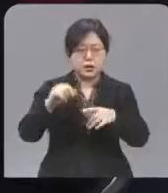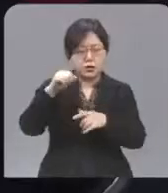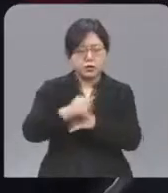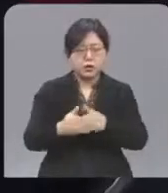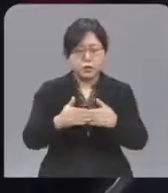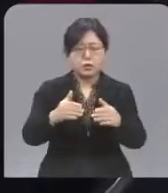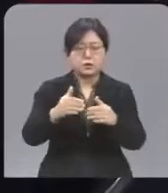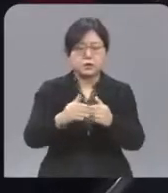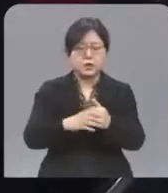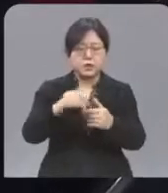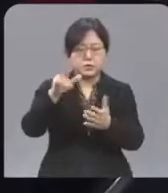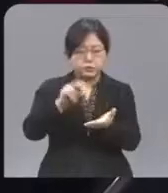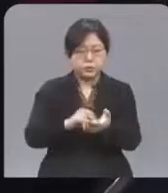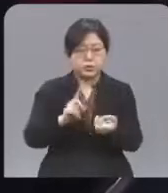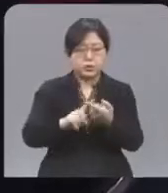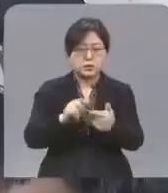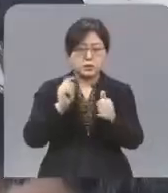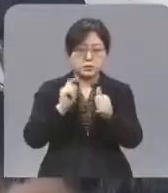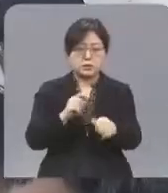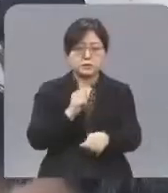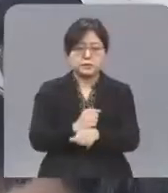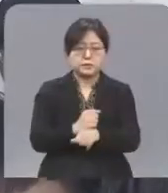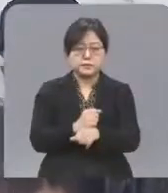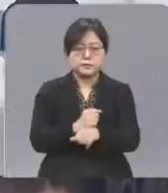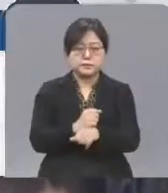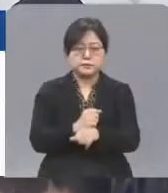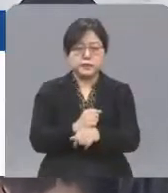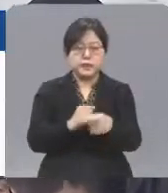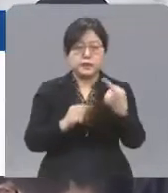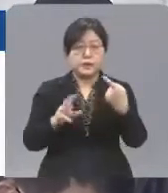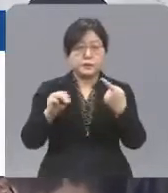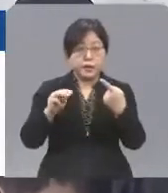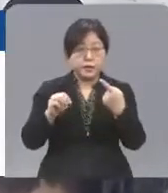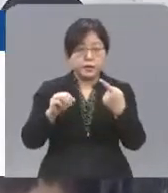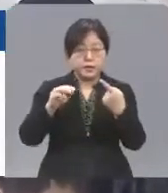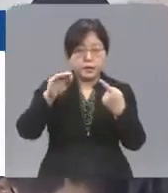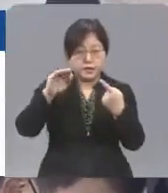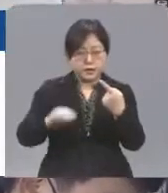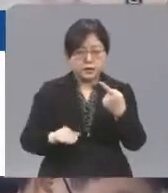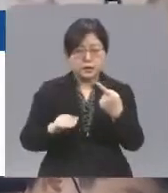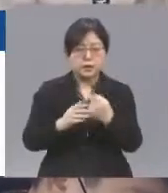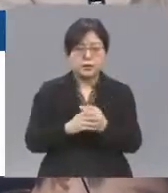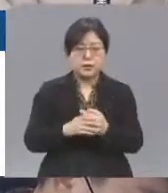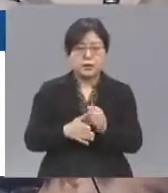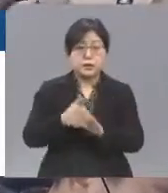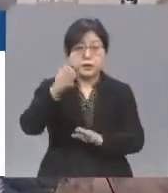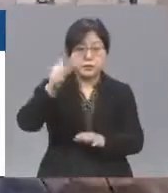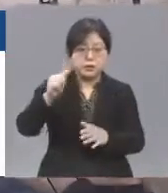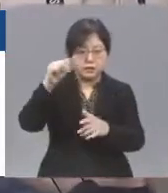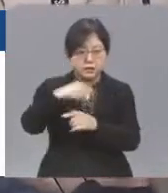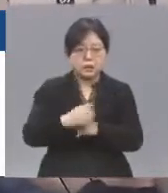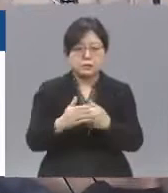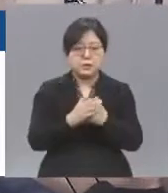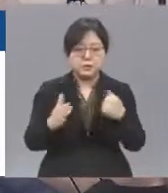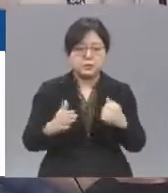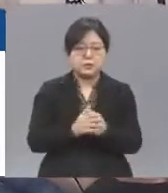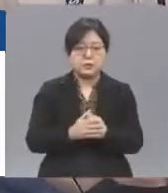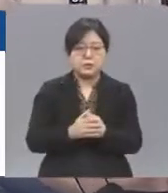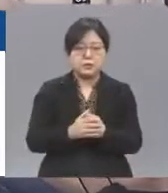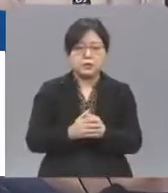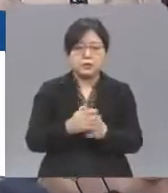문제점을 조목조목 지적했습니다. 1메가 미만은 지자체 단체장이 허가를 내주고 있기 때문에 지금